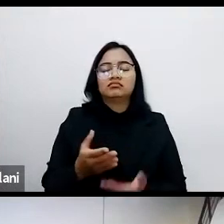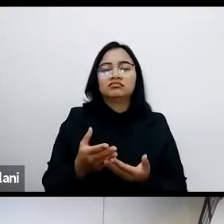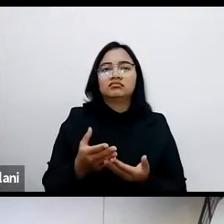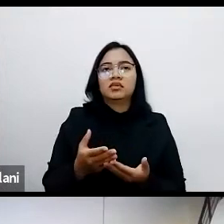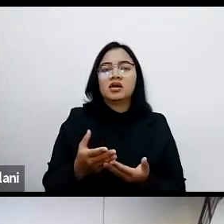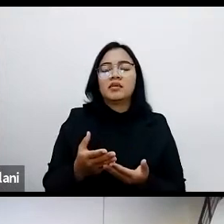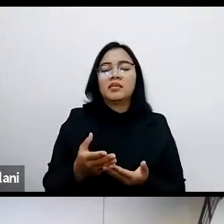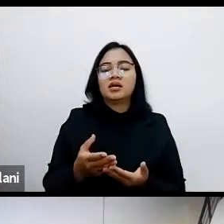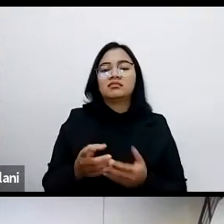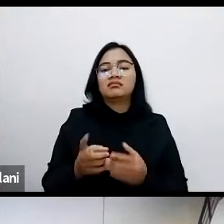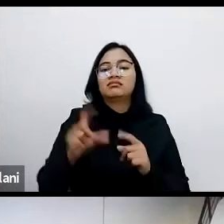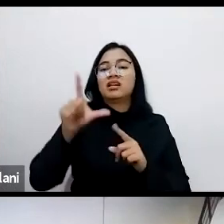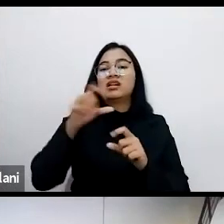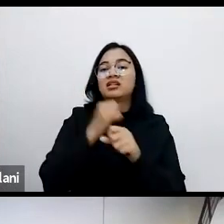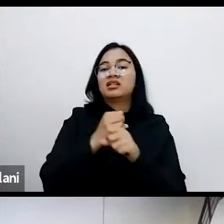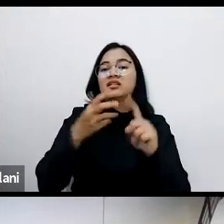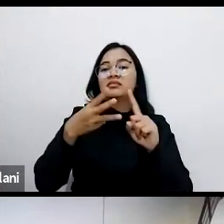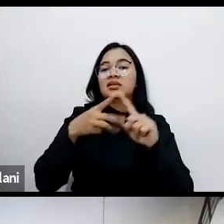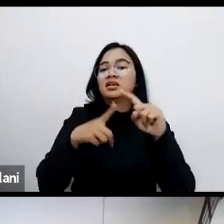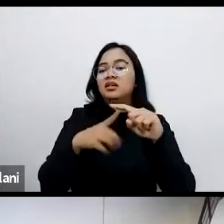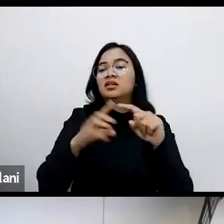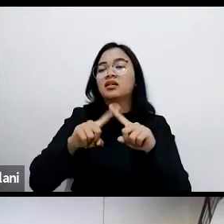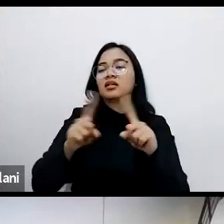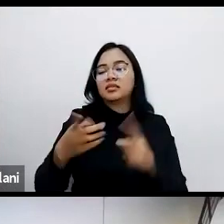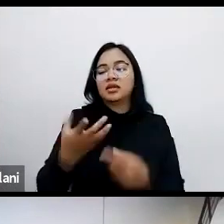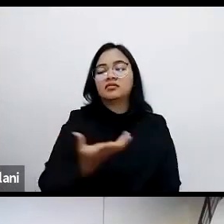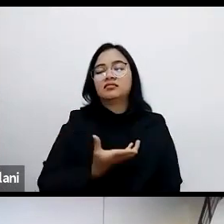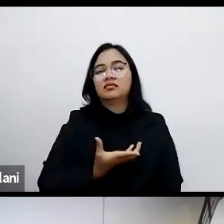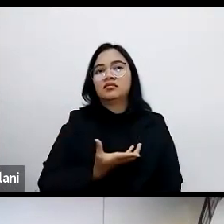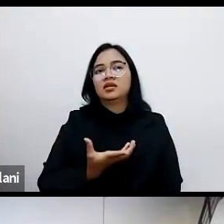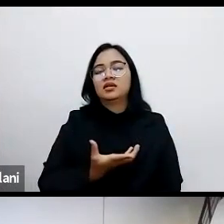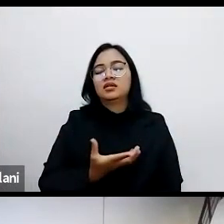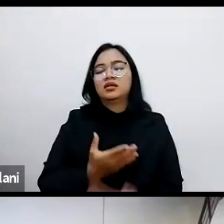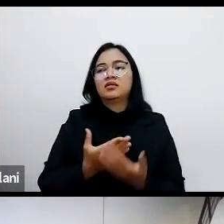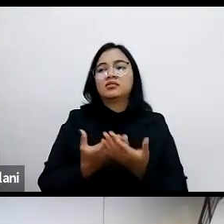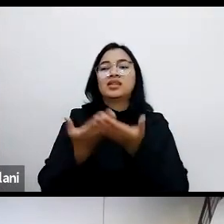satu alumni ya, yang guru yang memang dia adalah